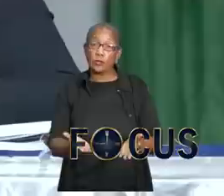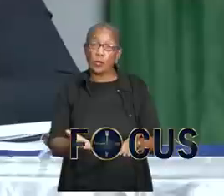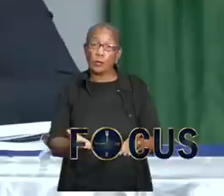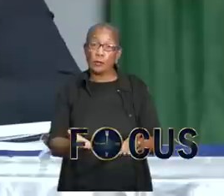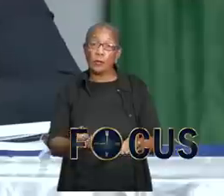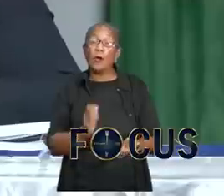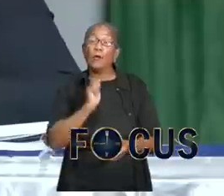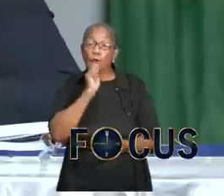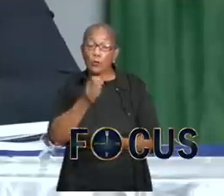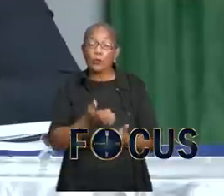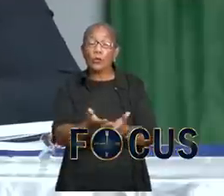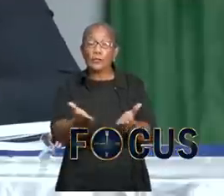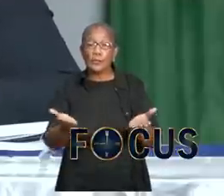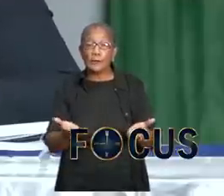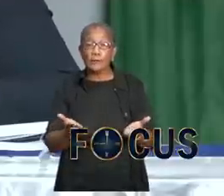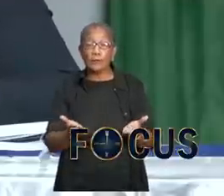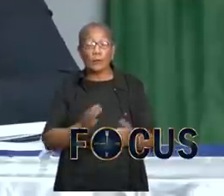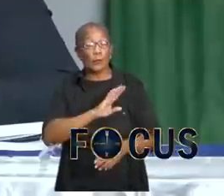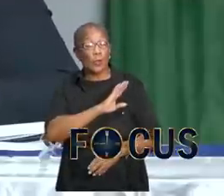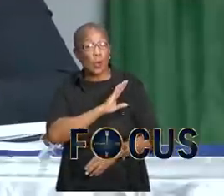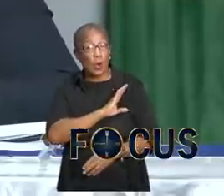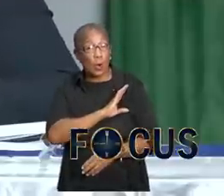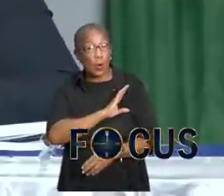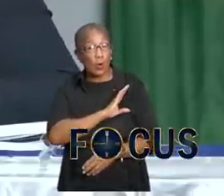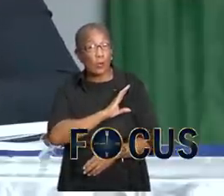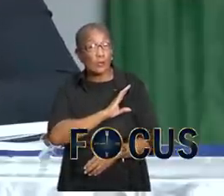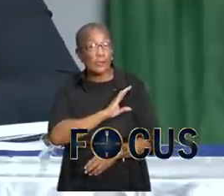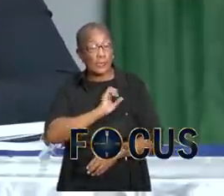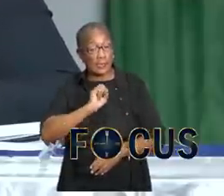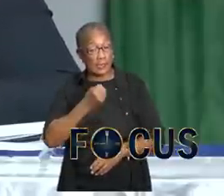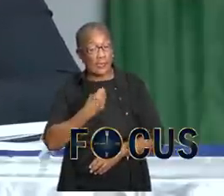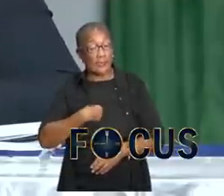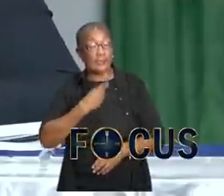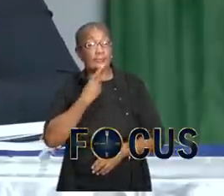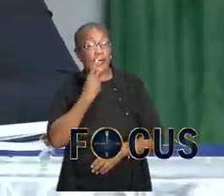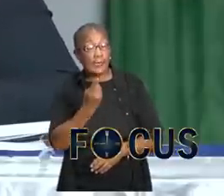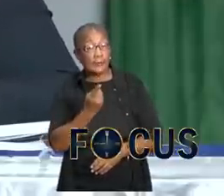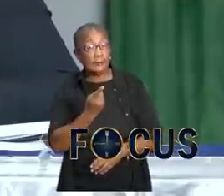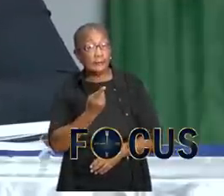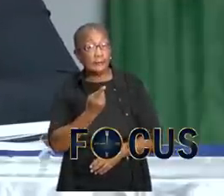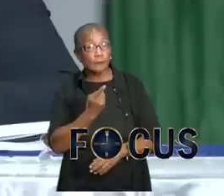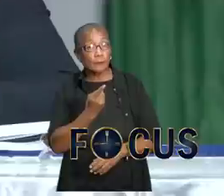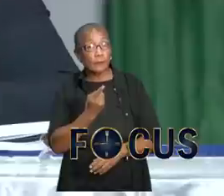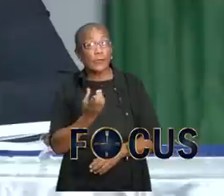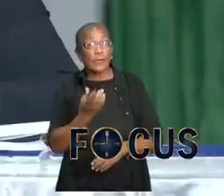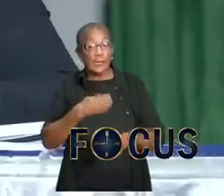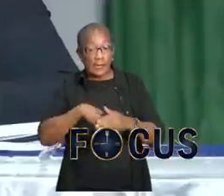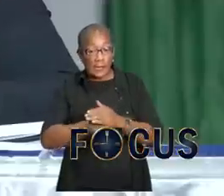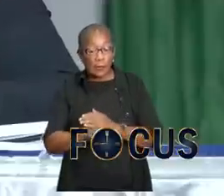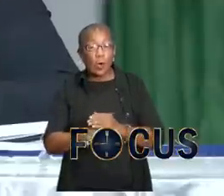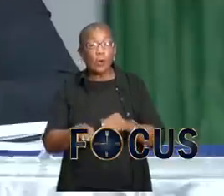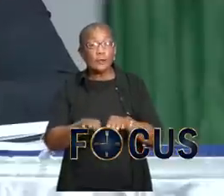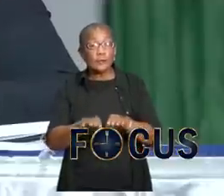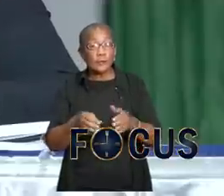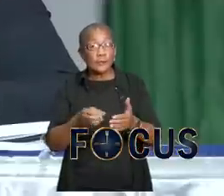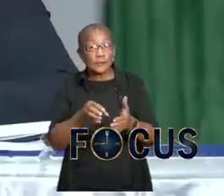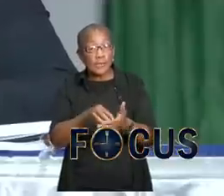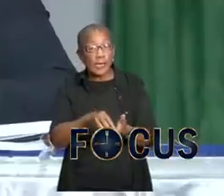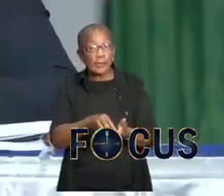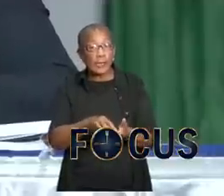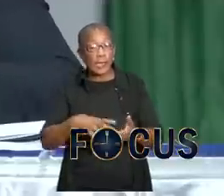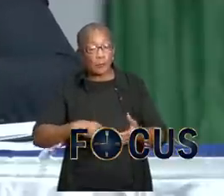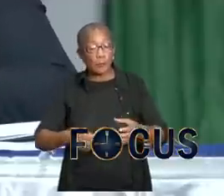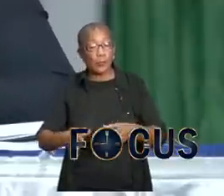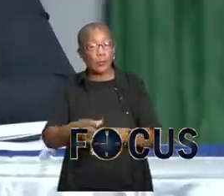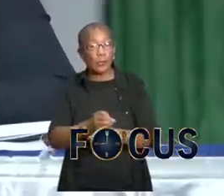voorkeur ook heeft. Verder mag ik dan aangeven dat binnen ons bestand wij ervoor hebben